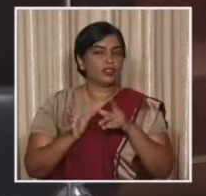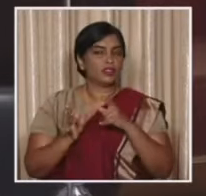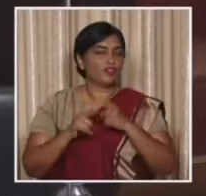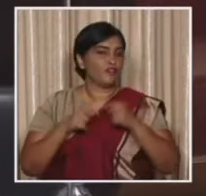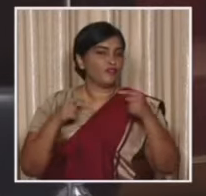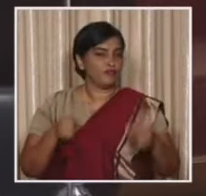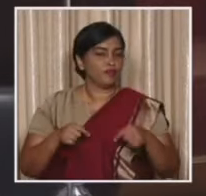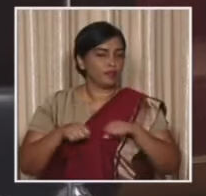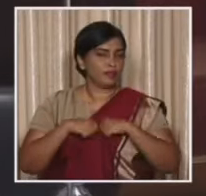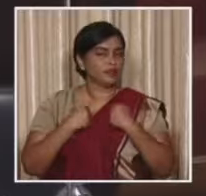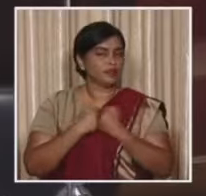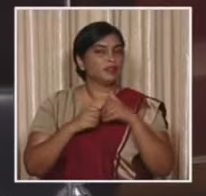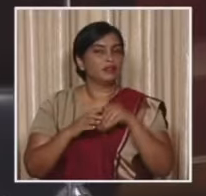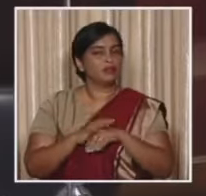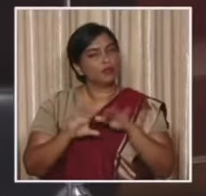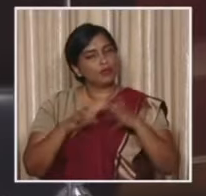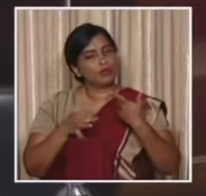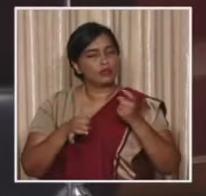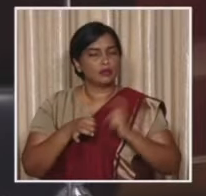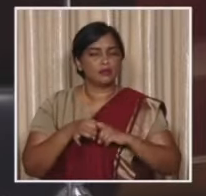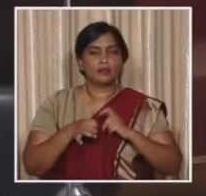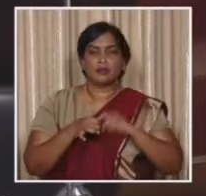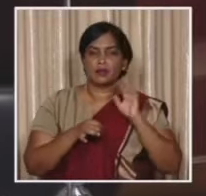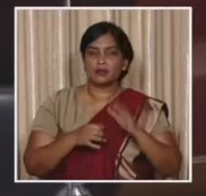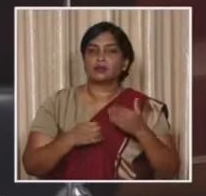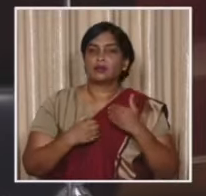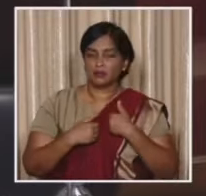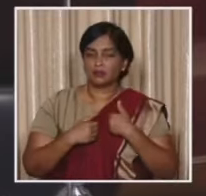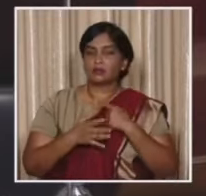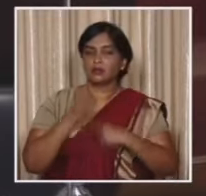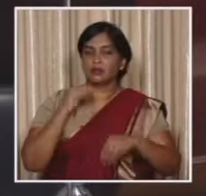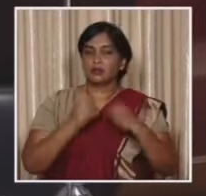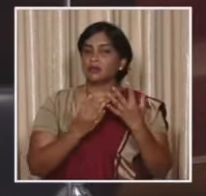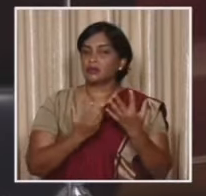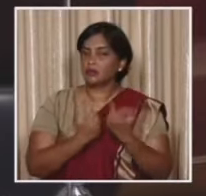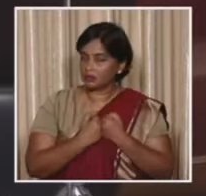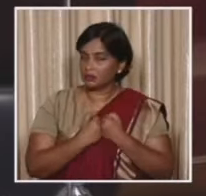වෙලා මොන ප්‍රශ්නාවත් අපි මේ මැතිවරණ ලබා ගන්න